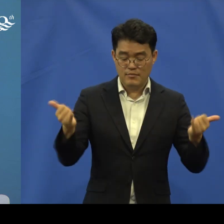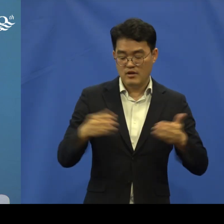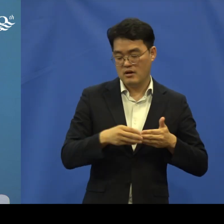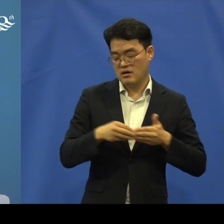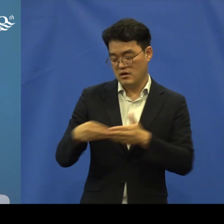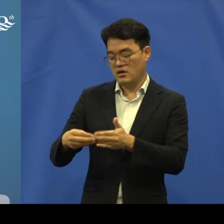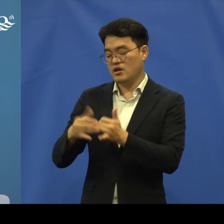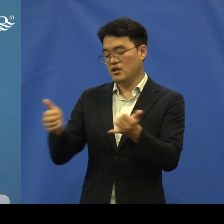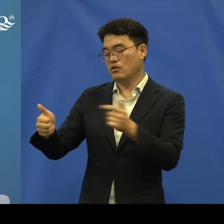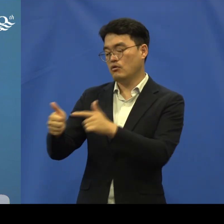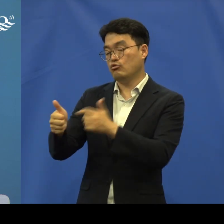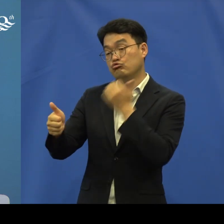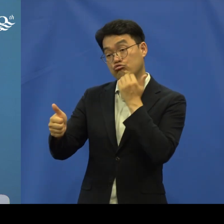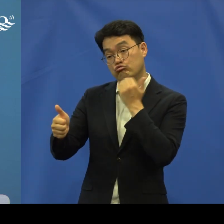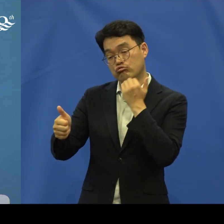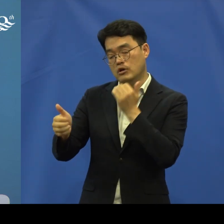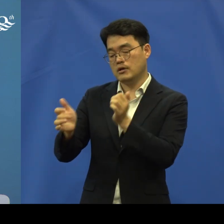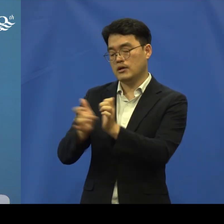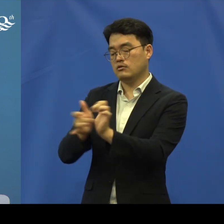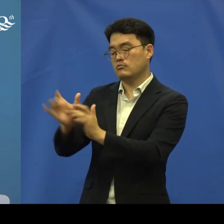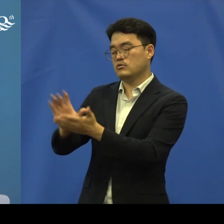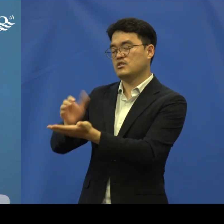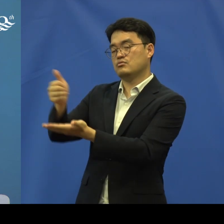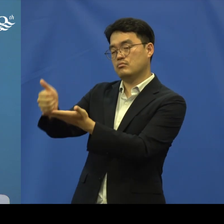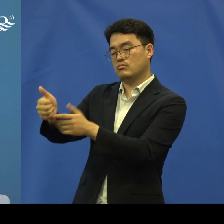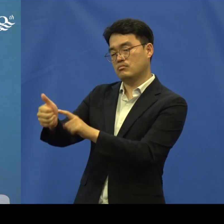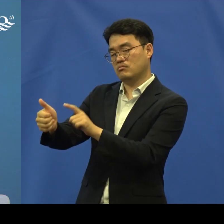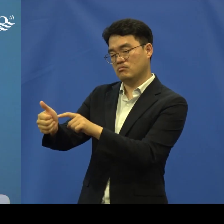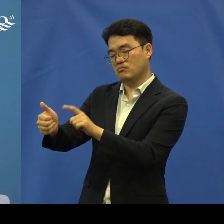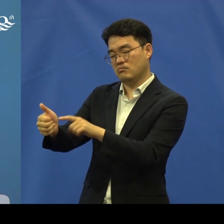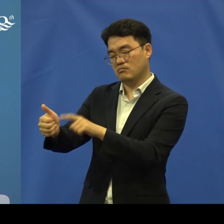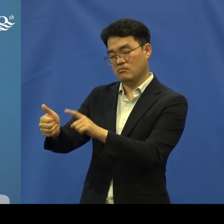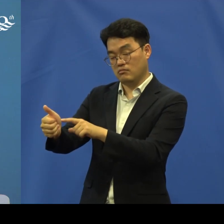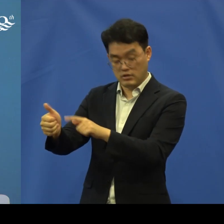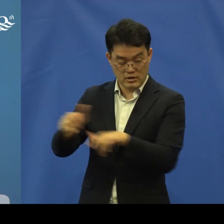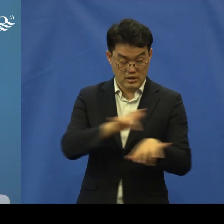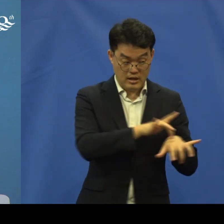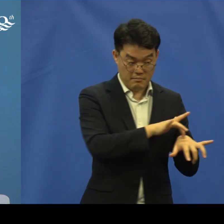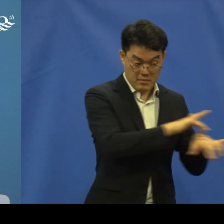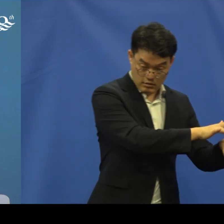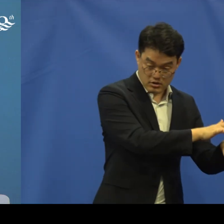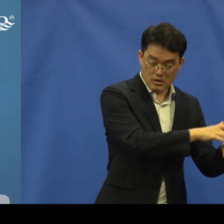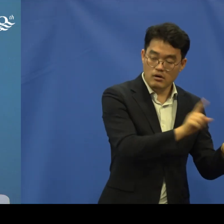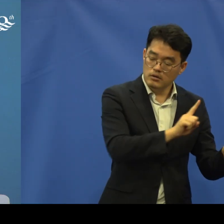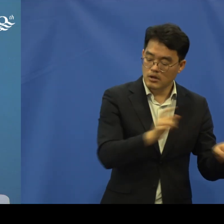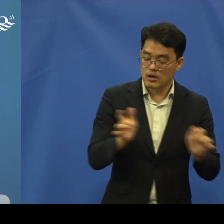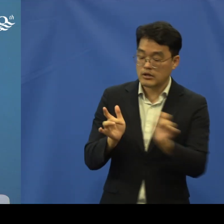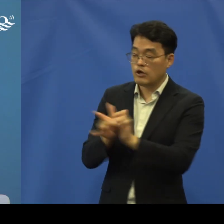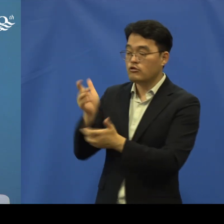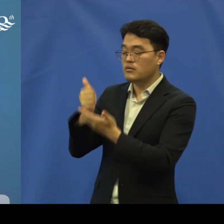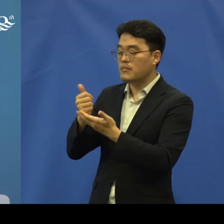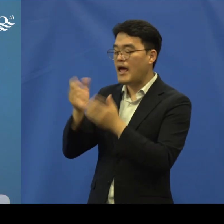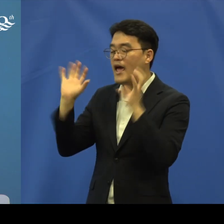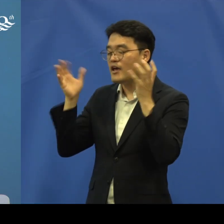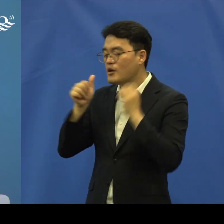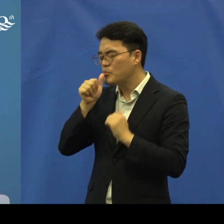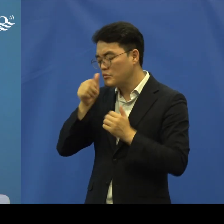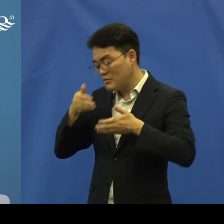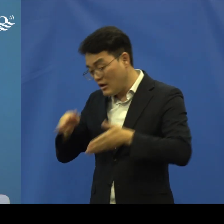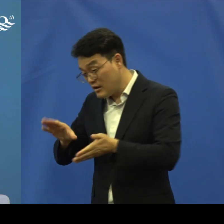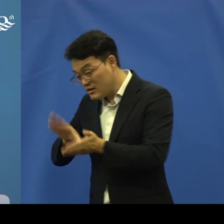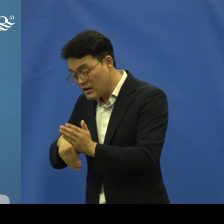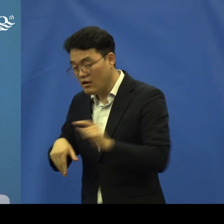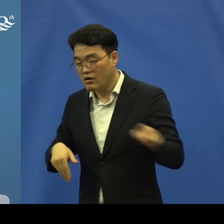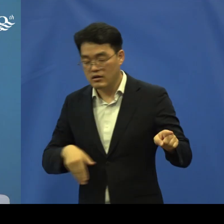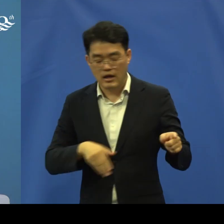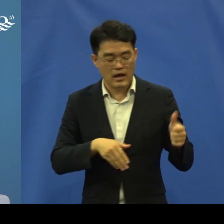최고의 리더는 예수 그리스도예요. 마귀는 예수님의 탄생 때부터 공격하죠. 공생의 내내 마귀가